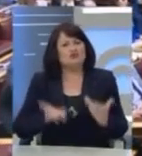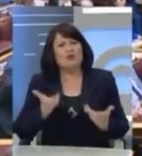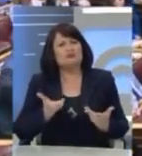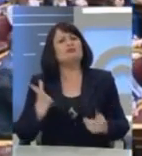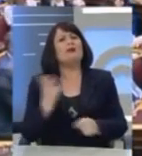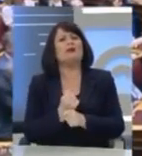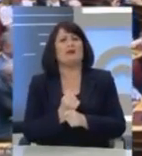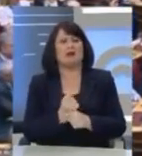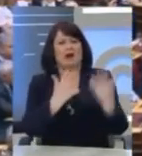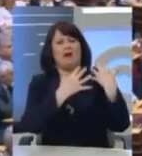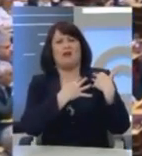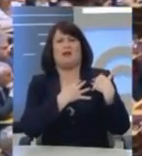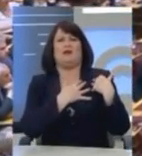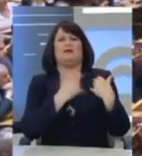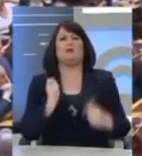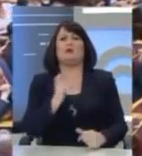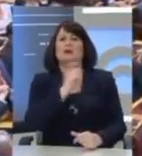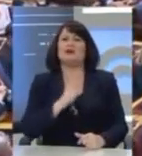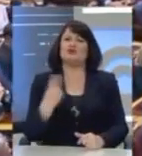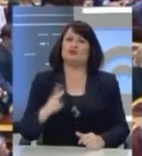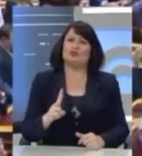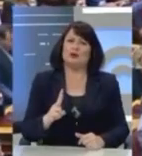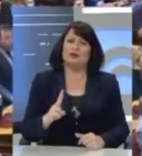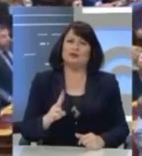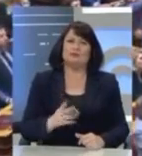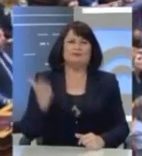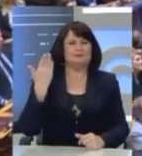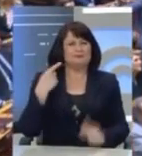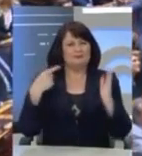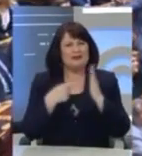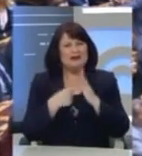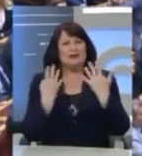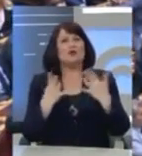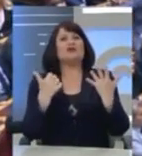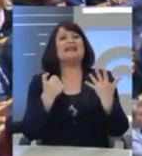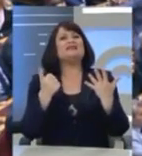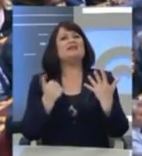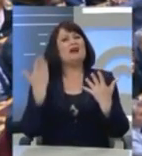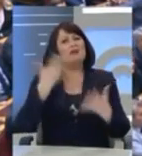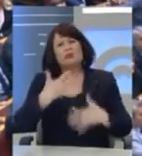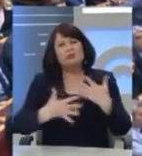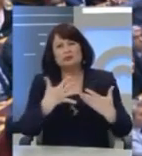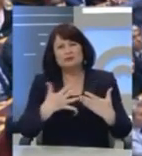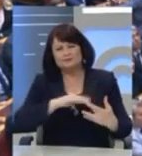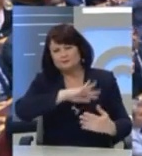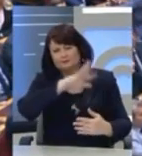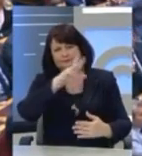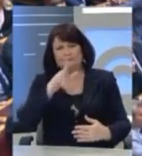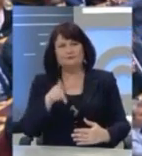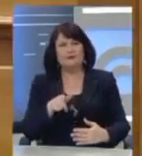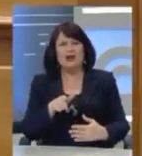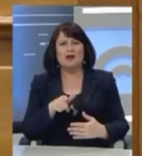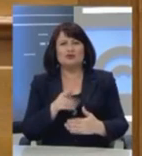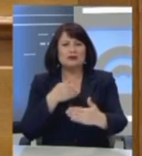στον πολιτικό του βίο, από την ταραγμένη δεκαετία του 60 ως την εποχή της μεγάλης